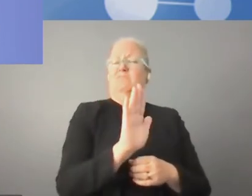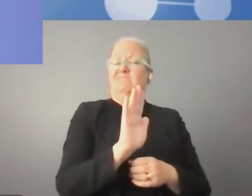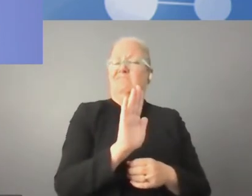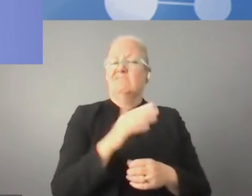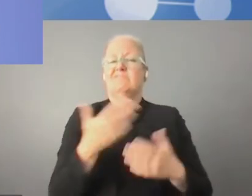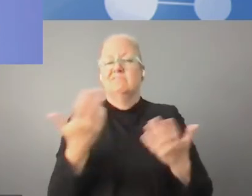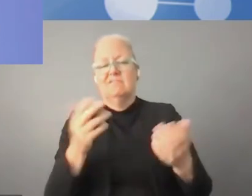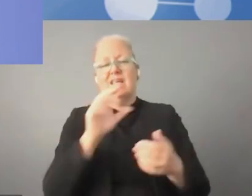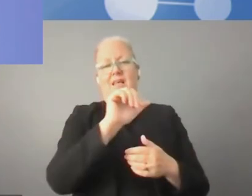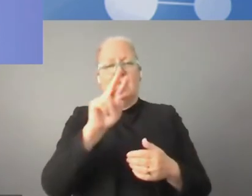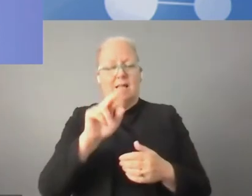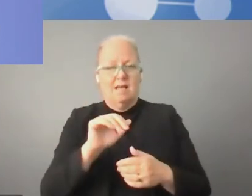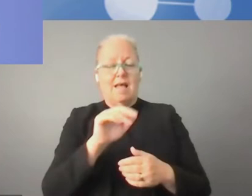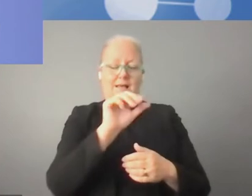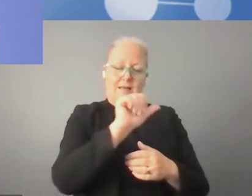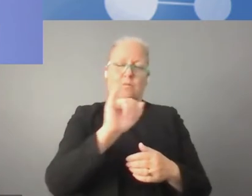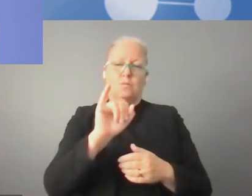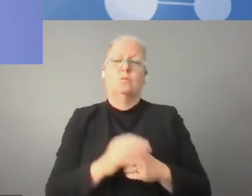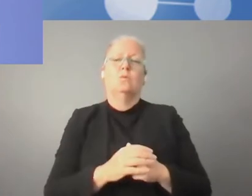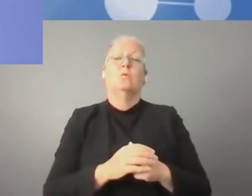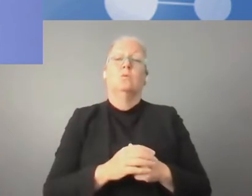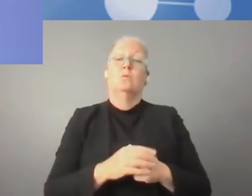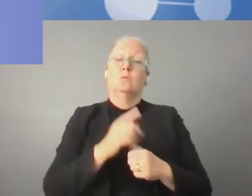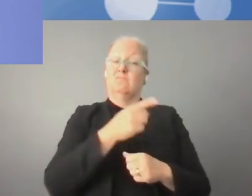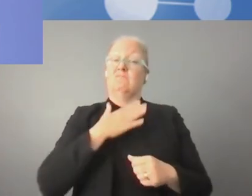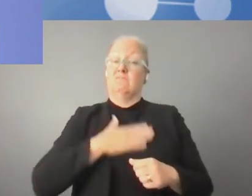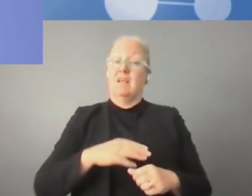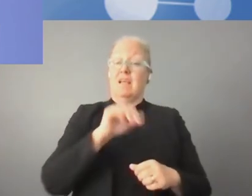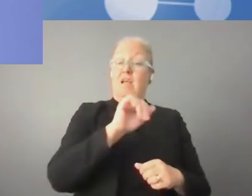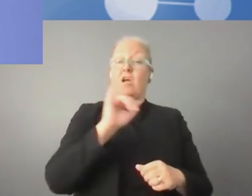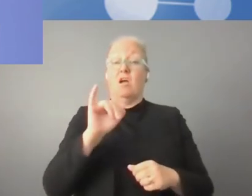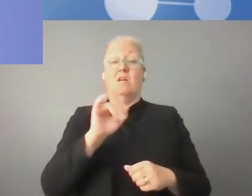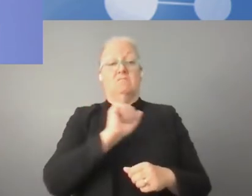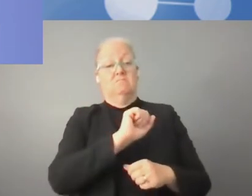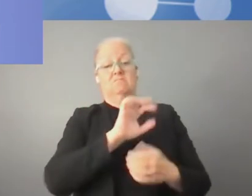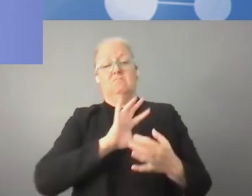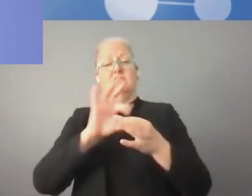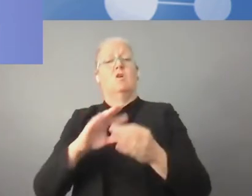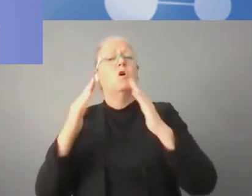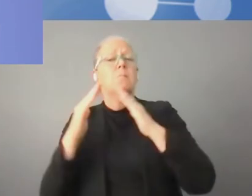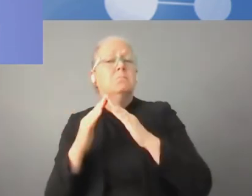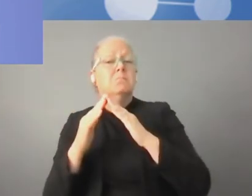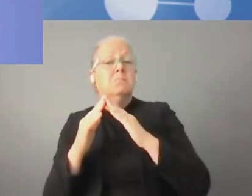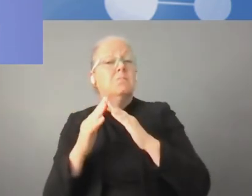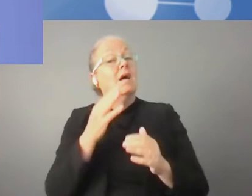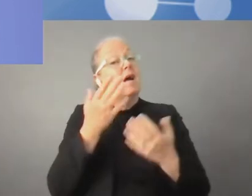法国在欧盟当中开始轮值主席的时候，我们能获得更多的支持。